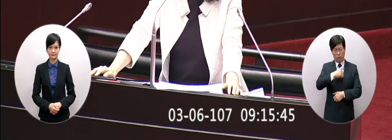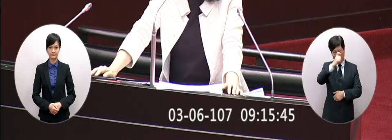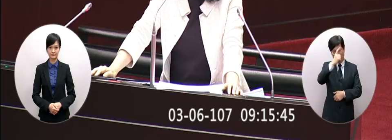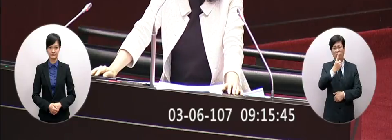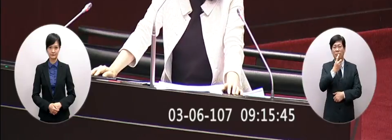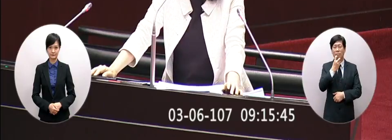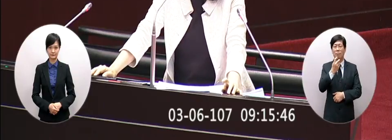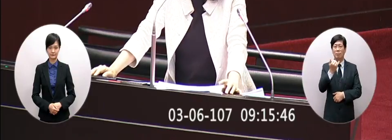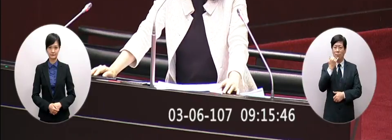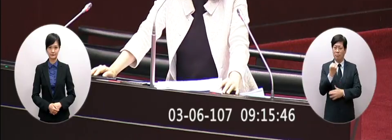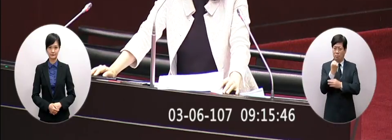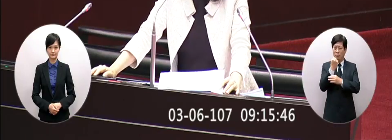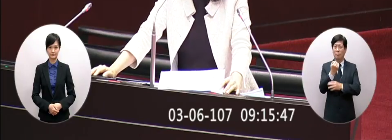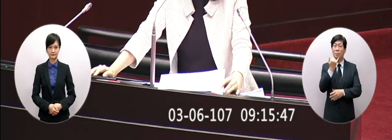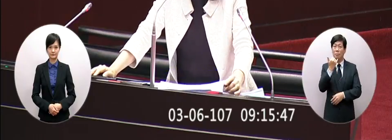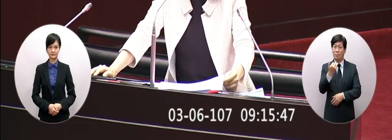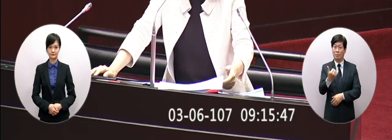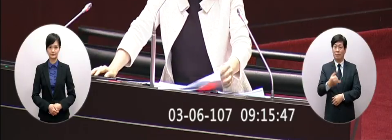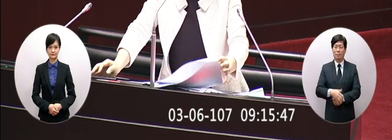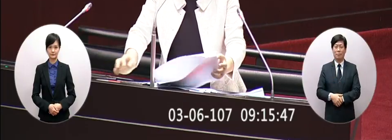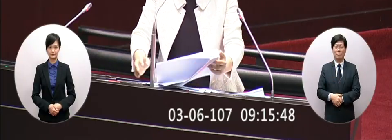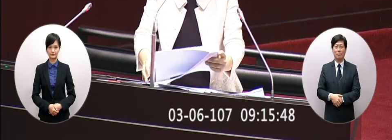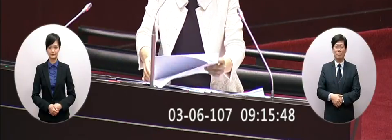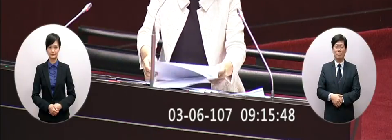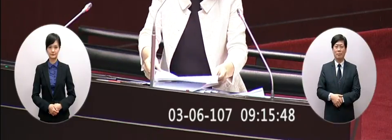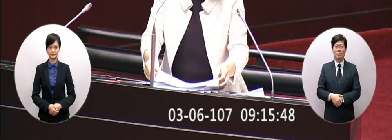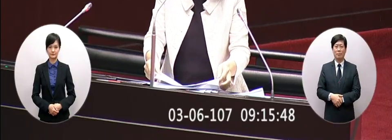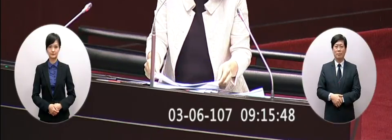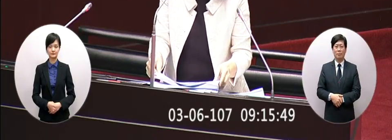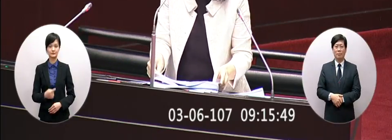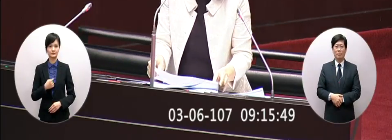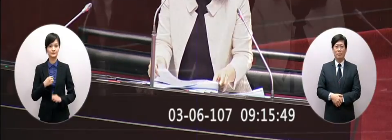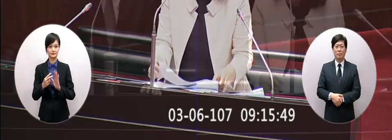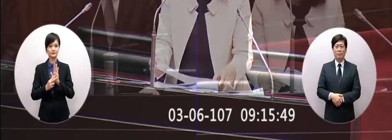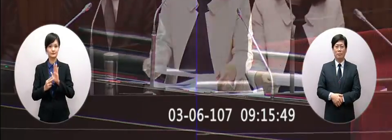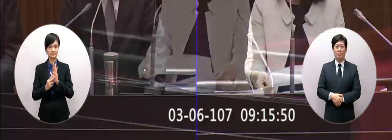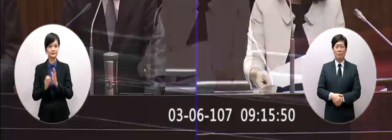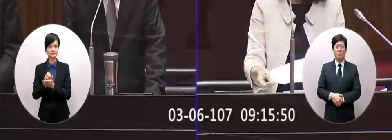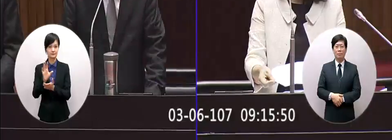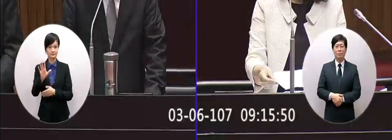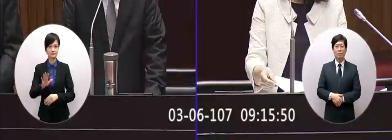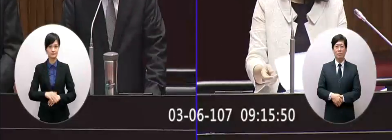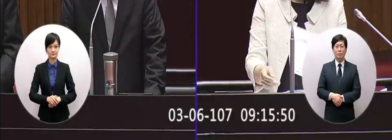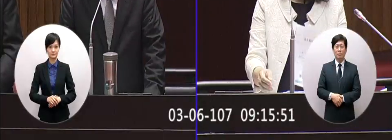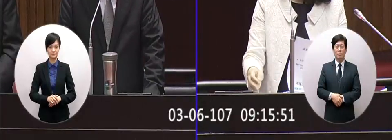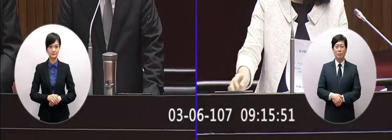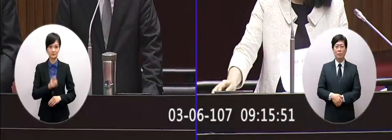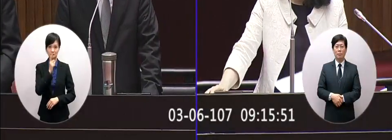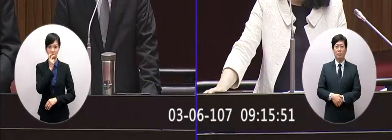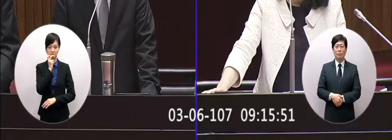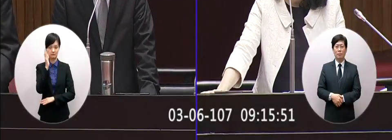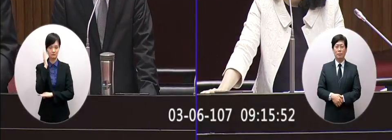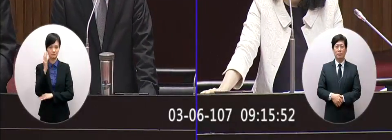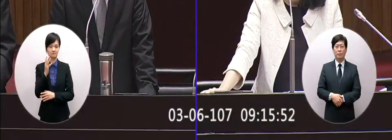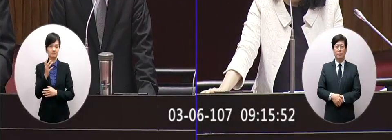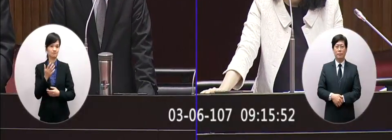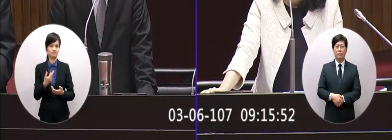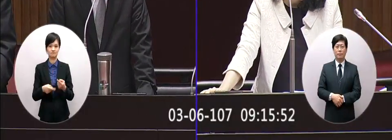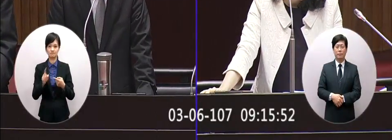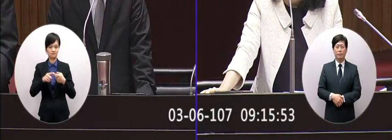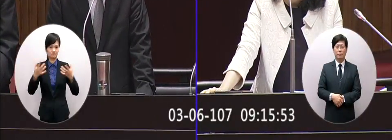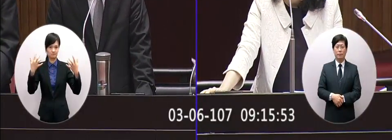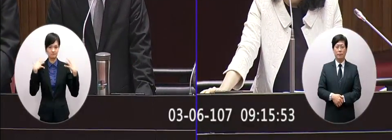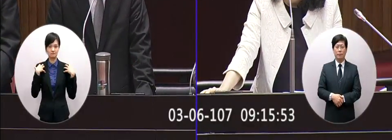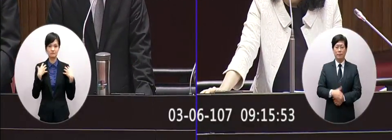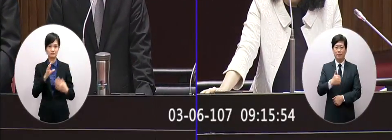希望中央能够支持，好不好？ 那个徐委员，我跟你分享哈，就是中央责无旁贷了哈，会来协助花